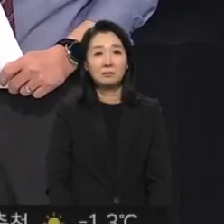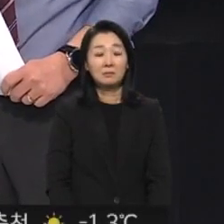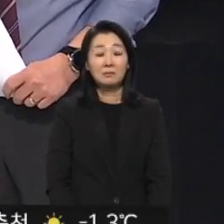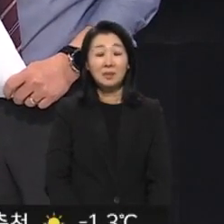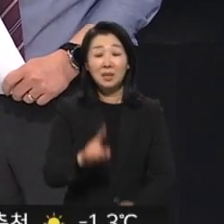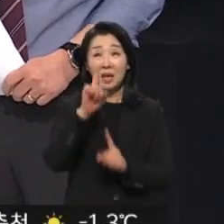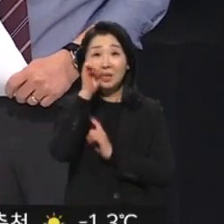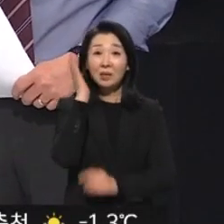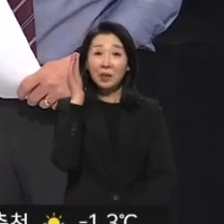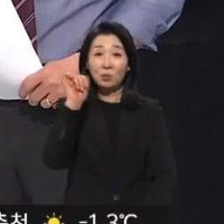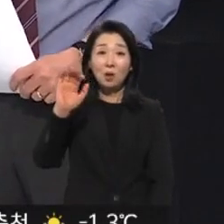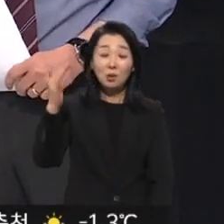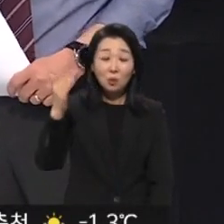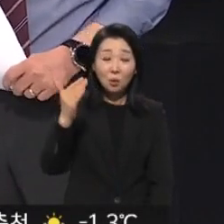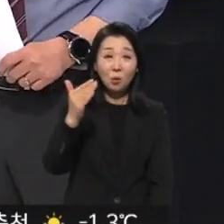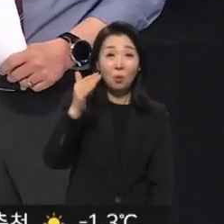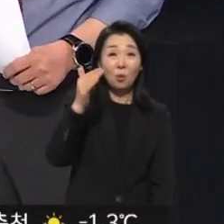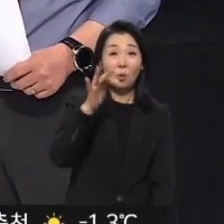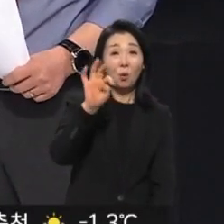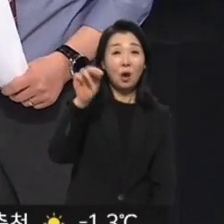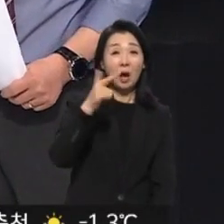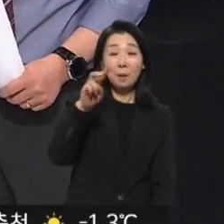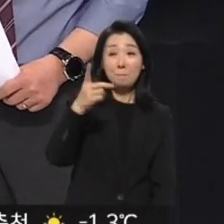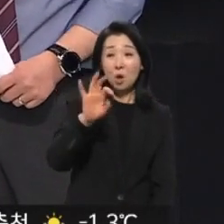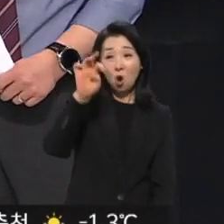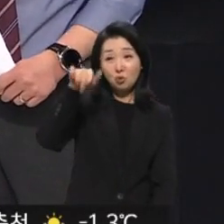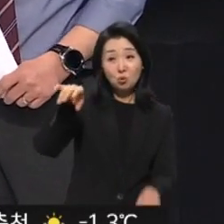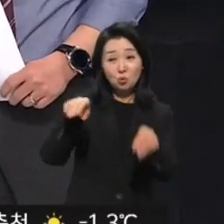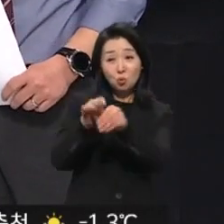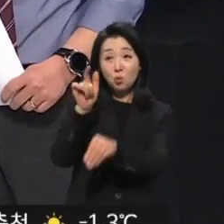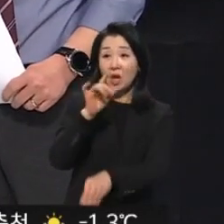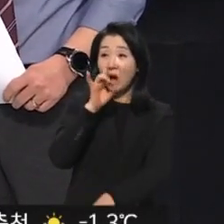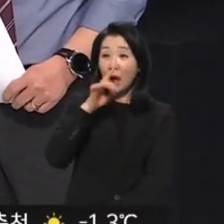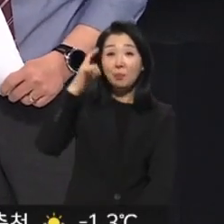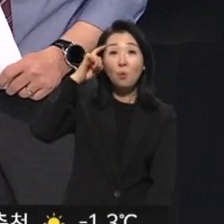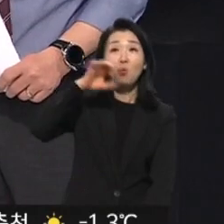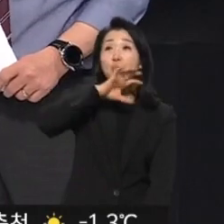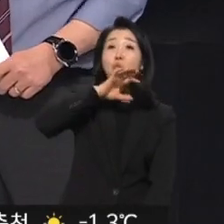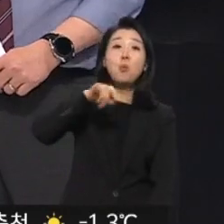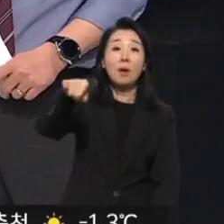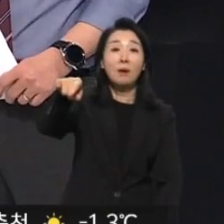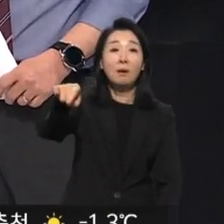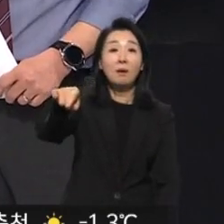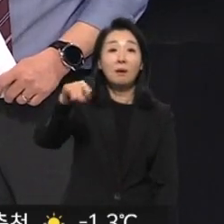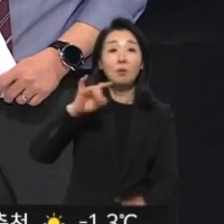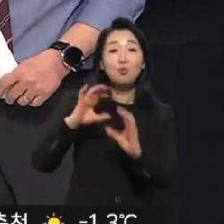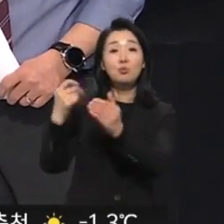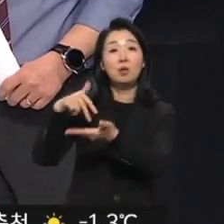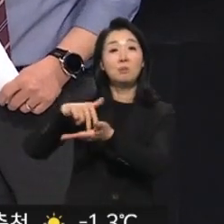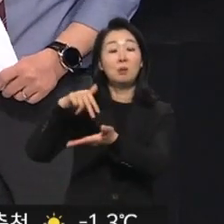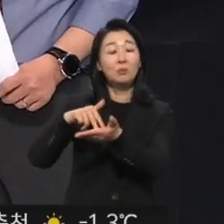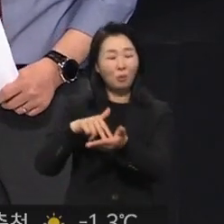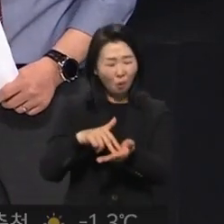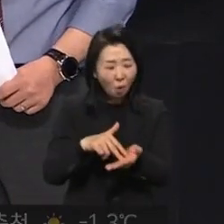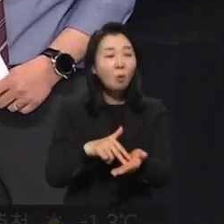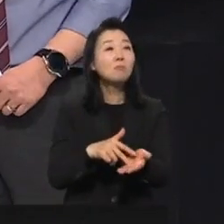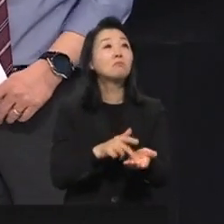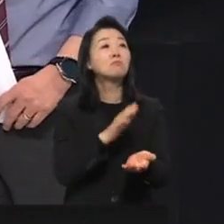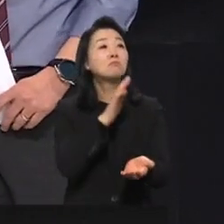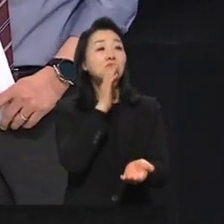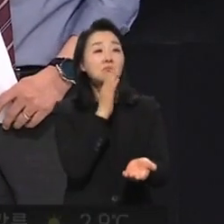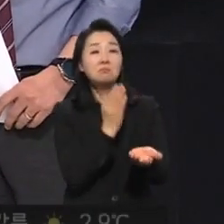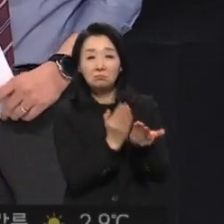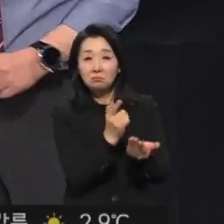MB는 되고 한명숙 전 총리는 왜 안 되느냐 따져 묻기도 했는데요. 국민의힘에서도 일리가 있는 지적이란